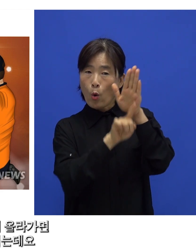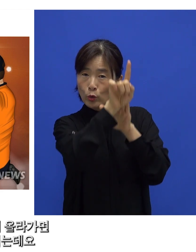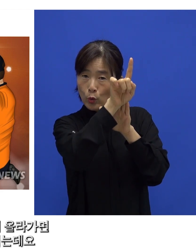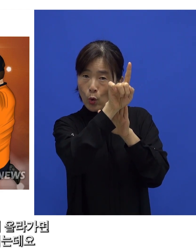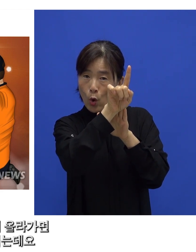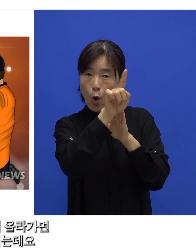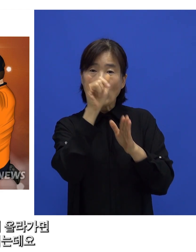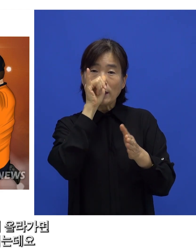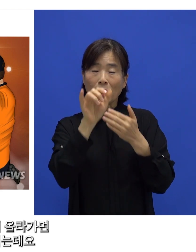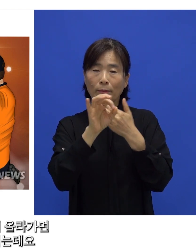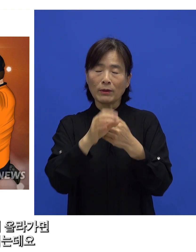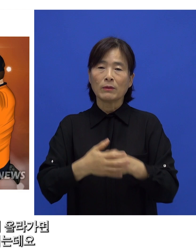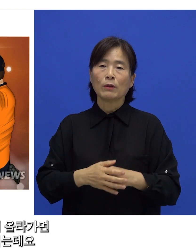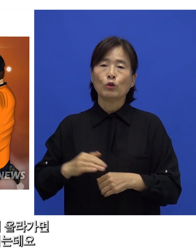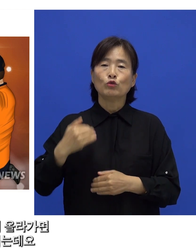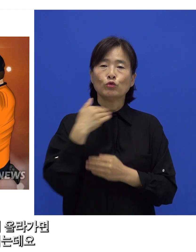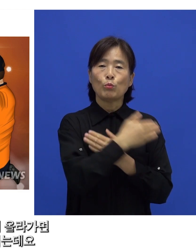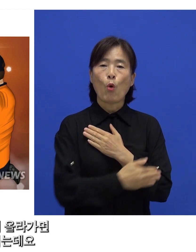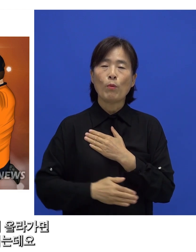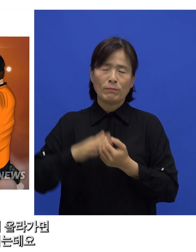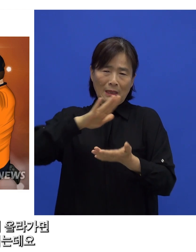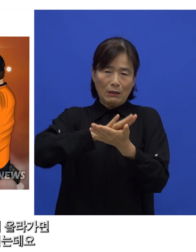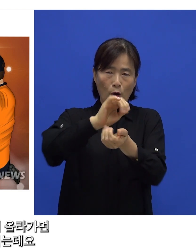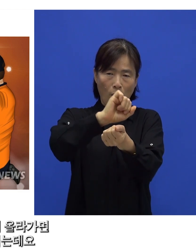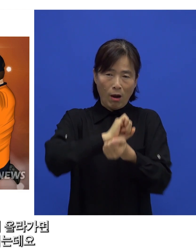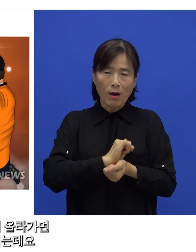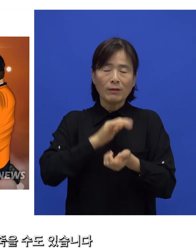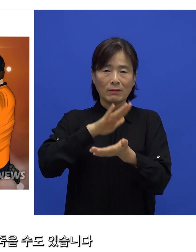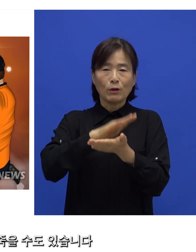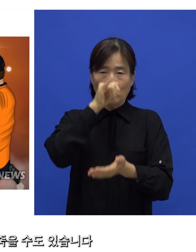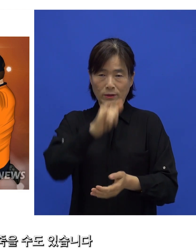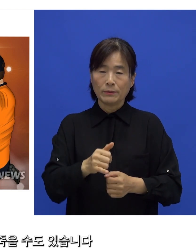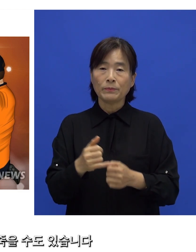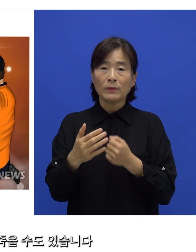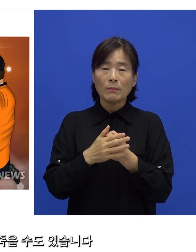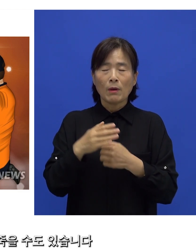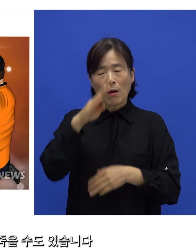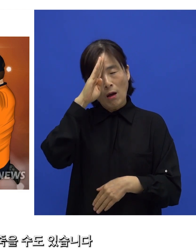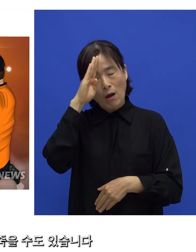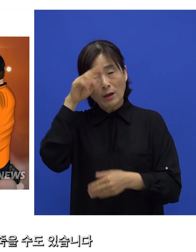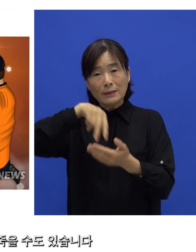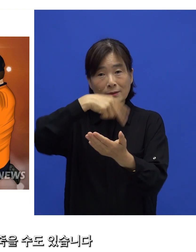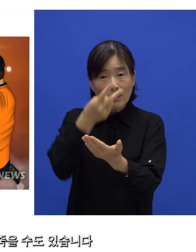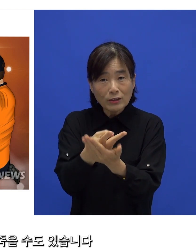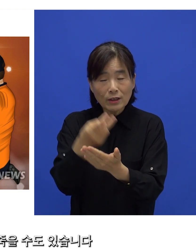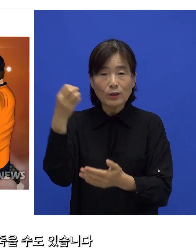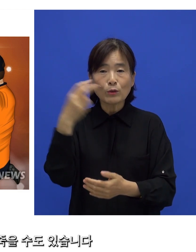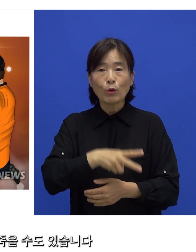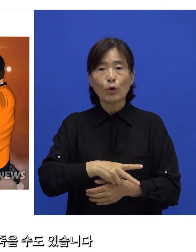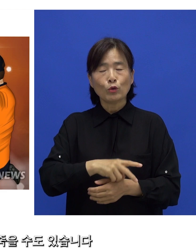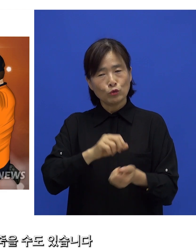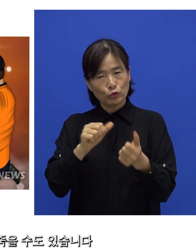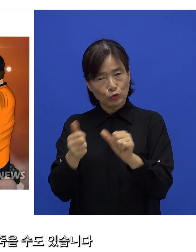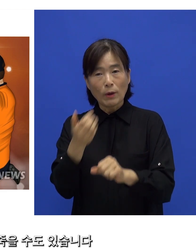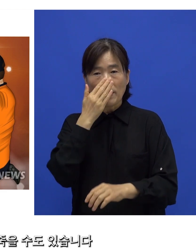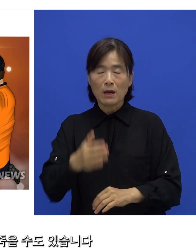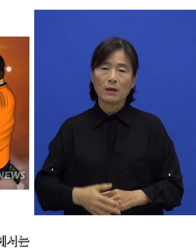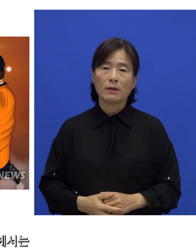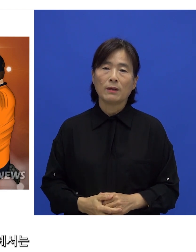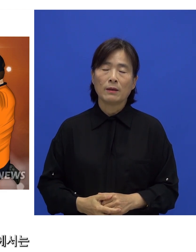높게 올라가면 우리 몸도 뜨거워지는데요. 이때 몸이 아파서 쓰러지거나 죽을 수도